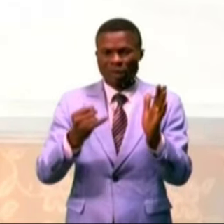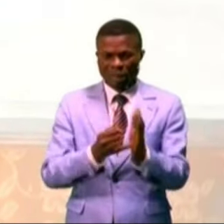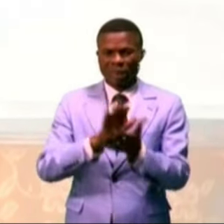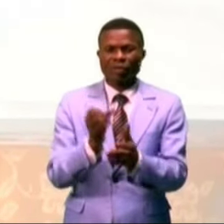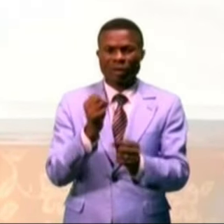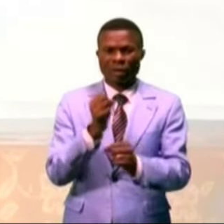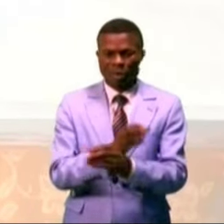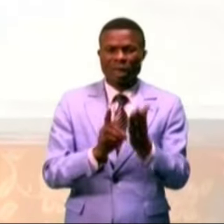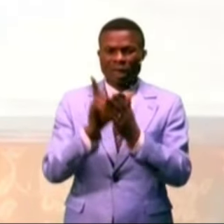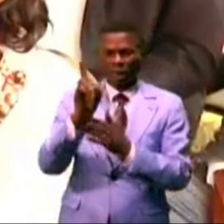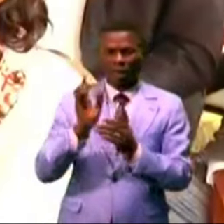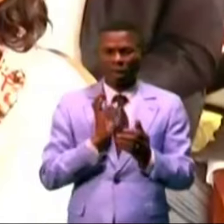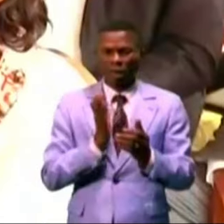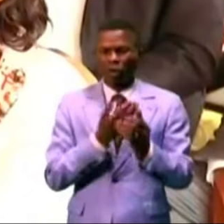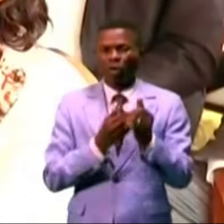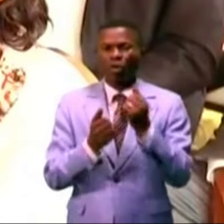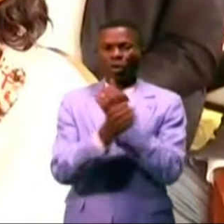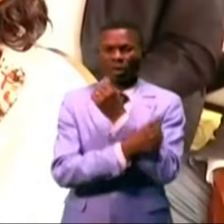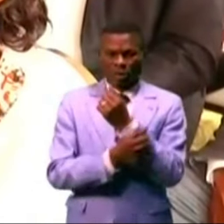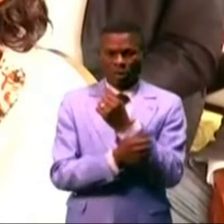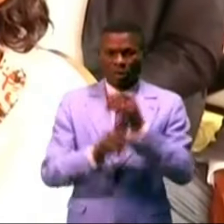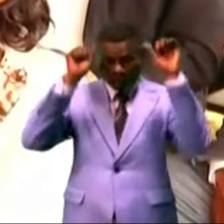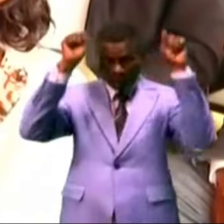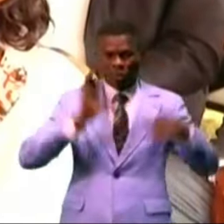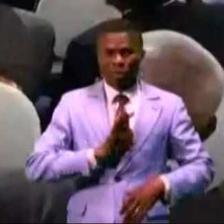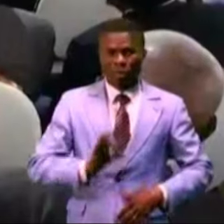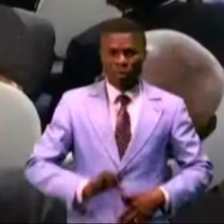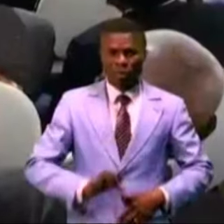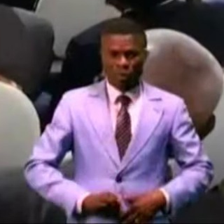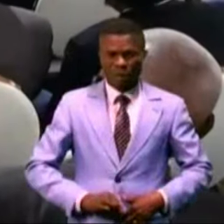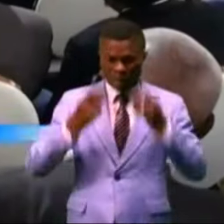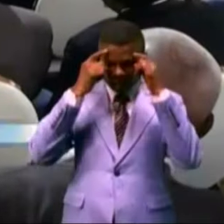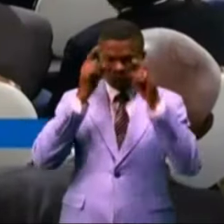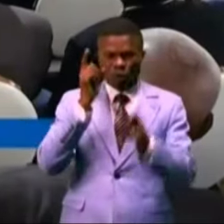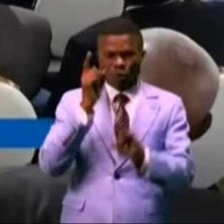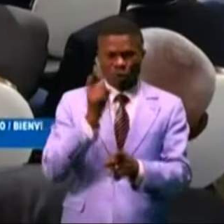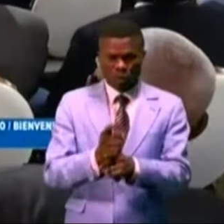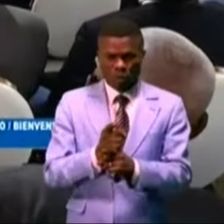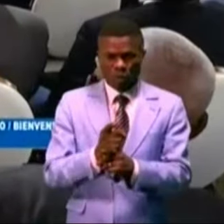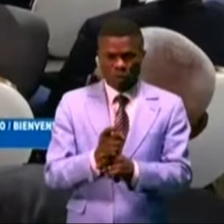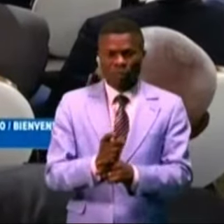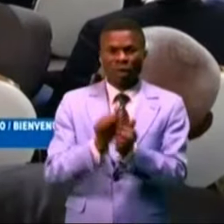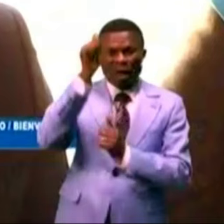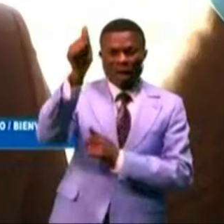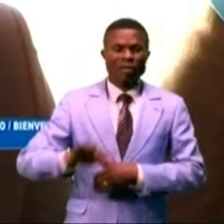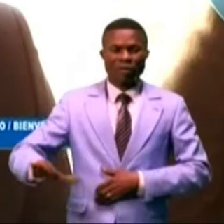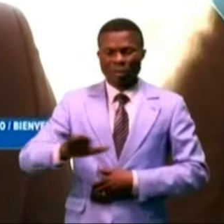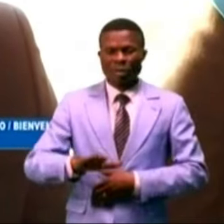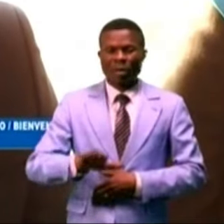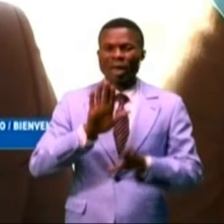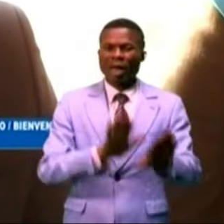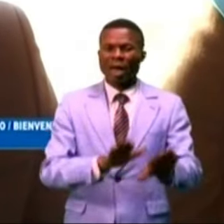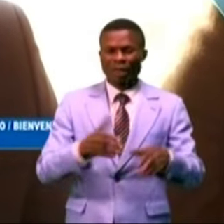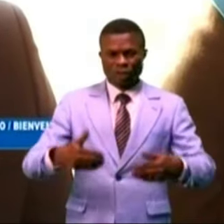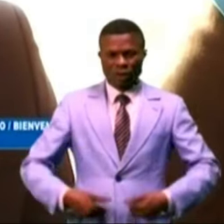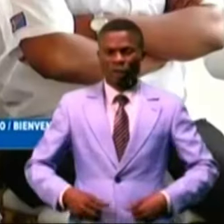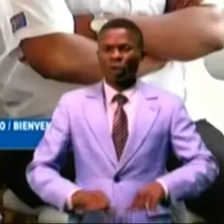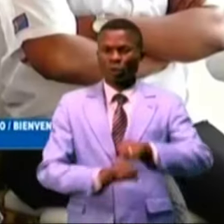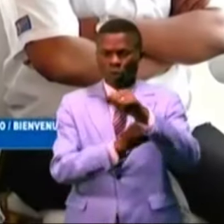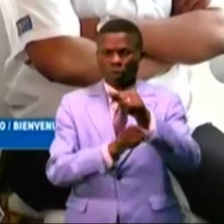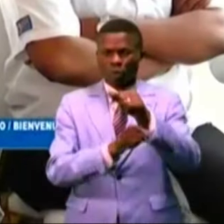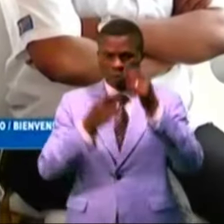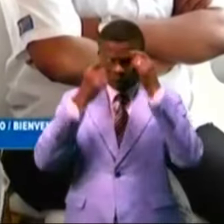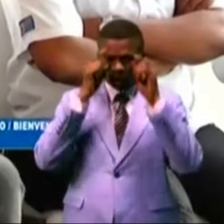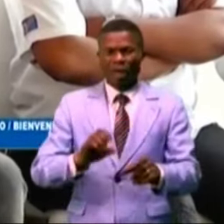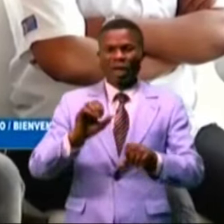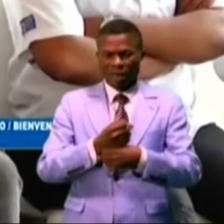le développement du pays. Félix Tshisekedi s'est dit optimiste quant à l'avenir du pays et compte beaucoup sur la jeunesse qu'il tient à